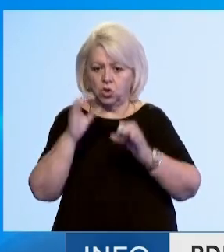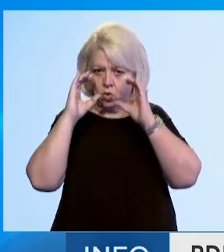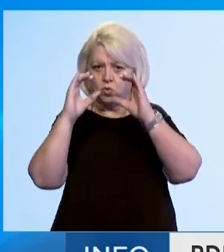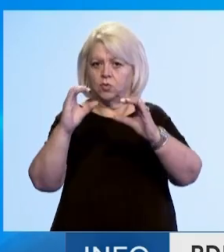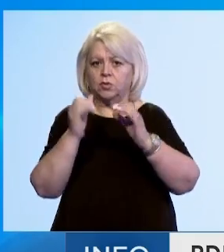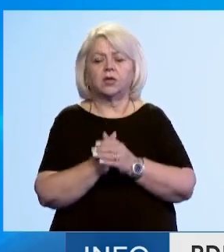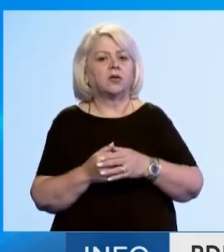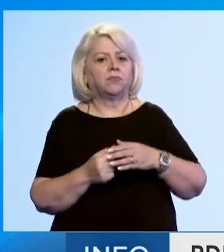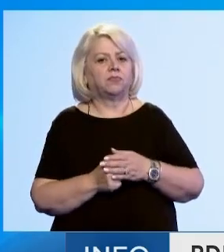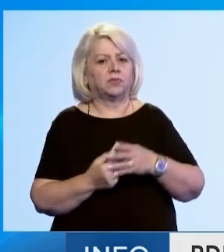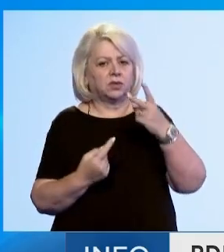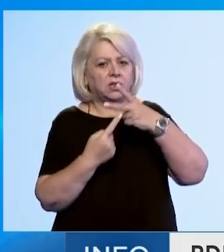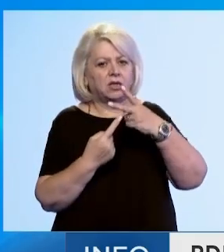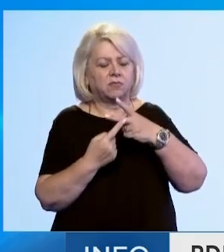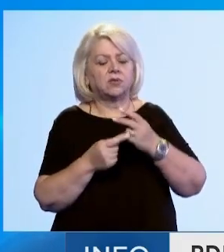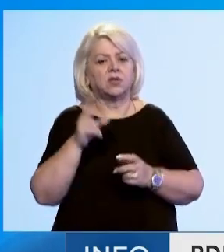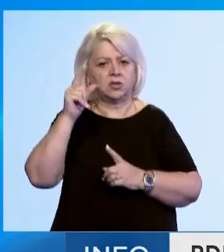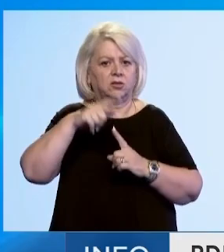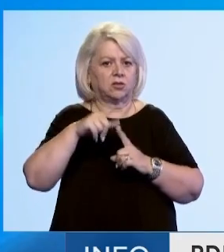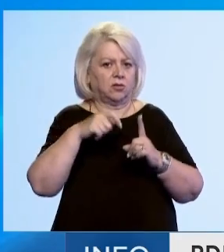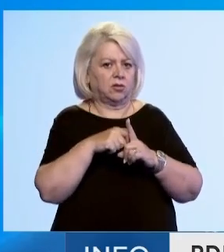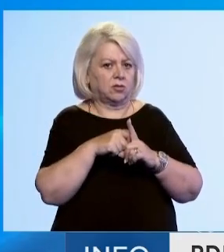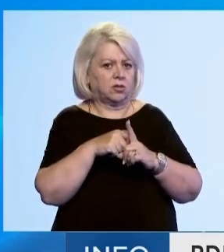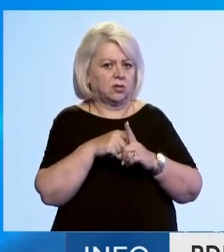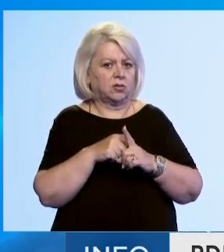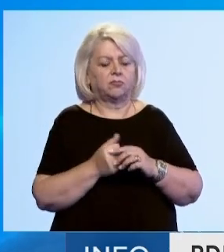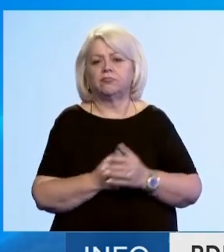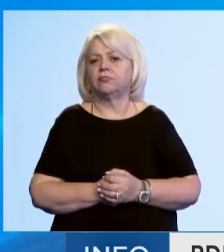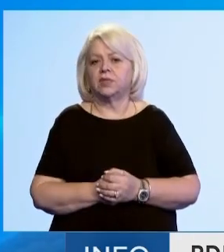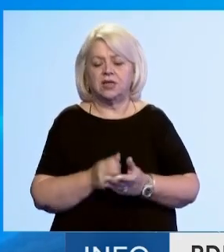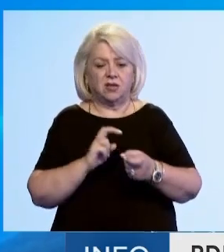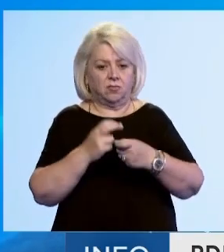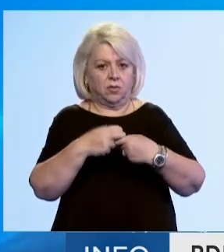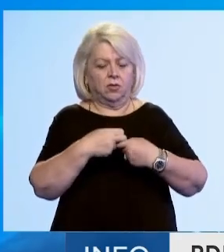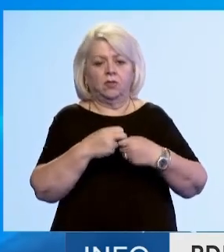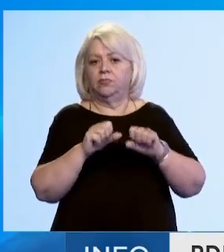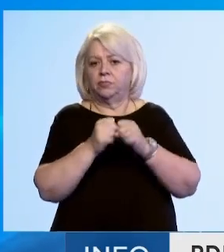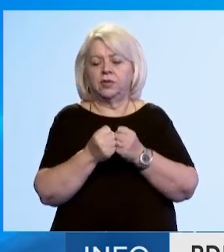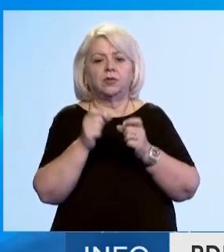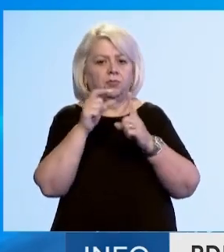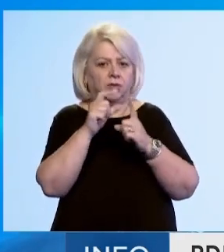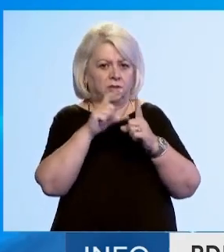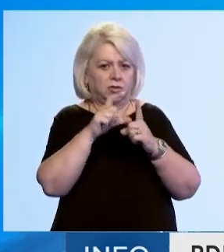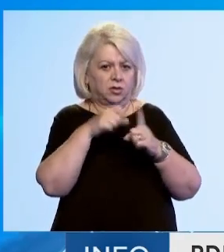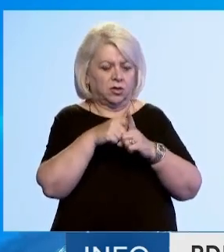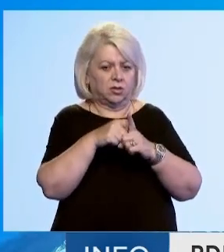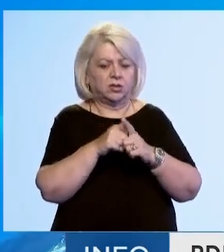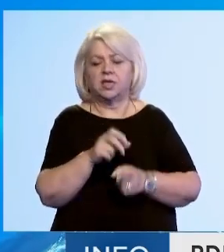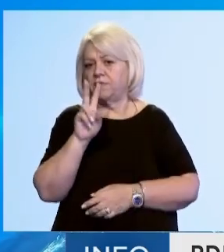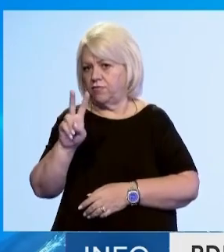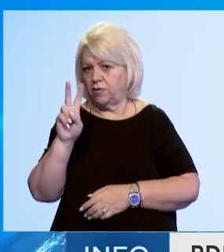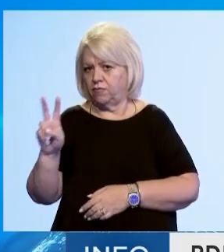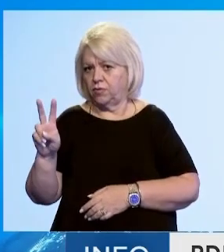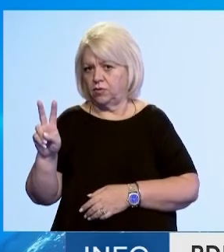e televizionit Kosovës, sa i përket pra shkëputjes koalicionit në mes të Partisë Demokratike të Kosovës